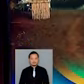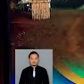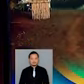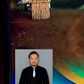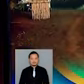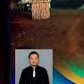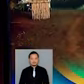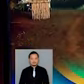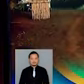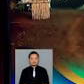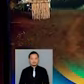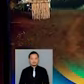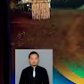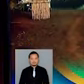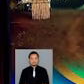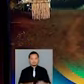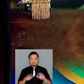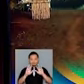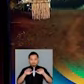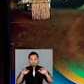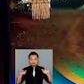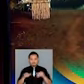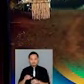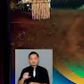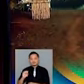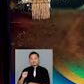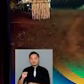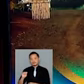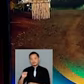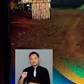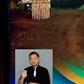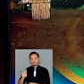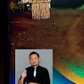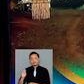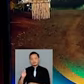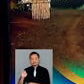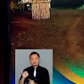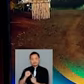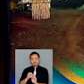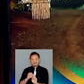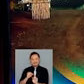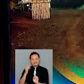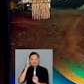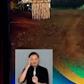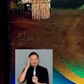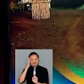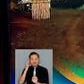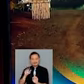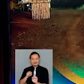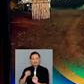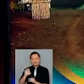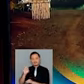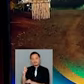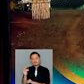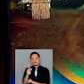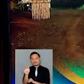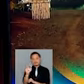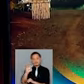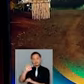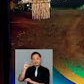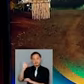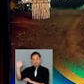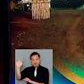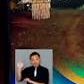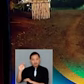Sa patuloy na pag-imbisiga sa Socorro Bayanihan Services Incorporated sa Surigao del Norte, napag-alaman ng gobyerno na may 22 minor